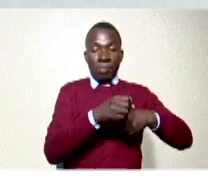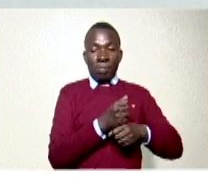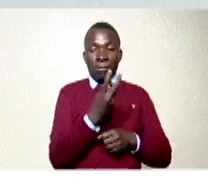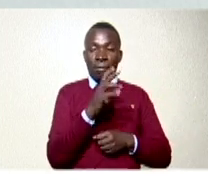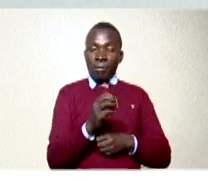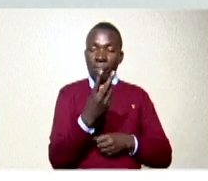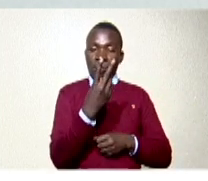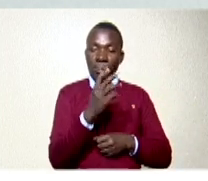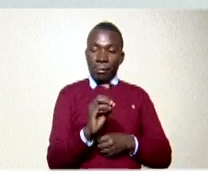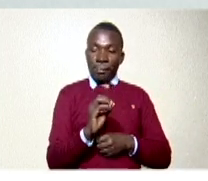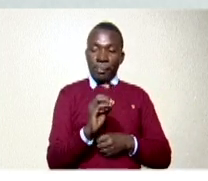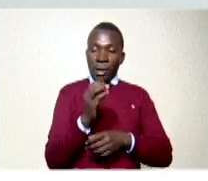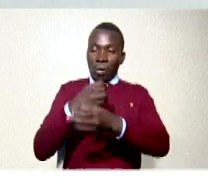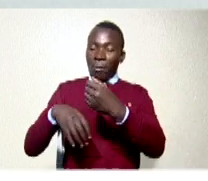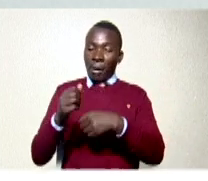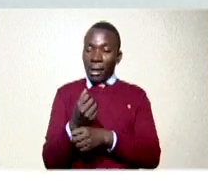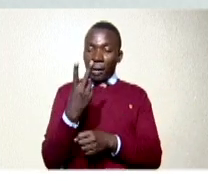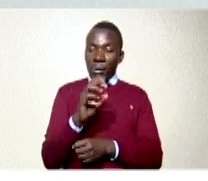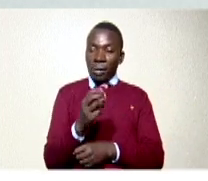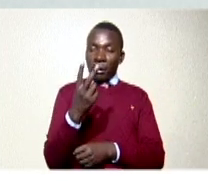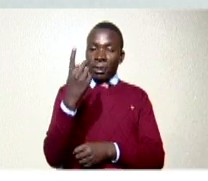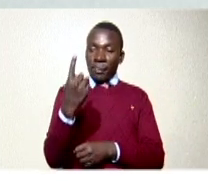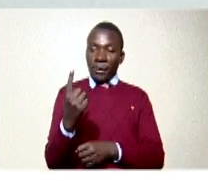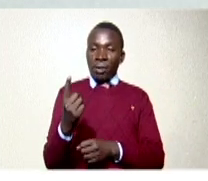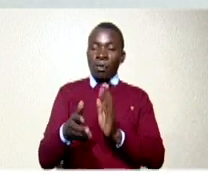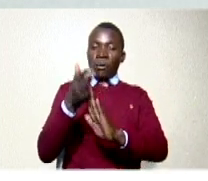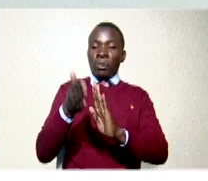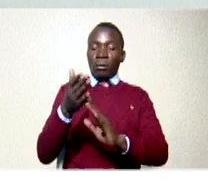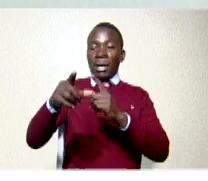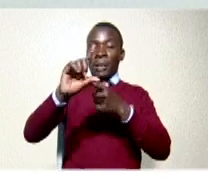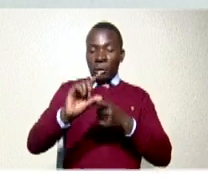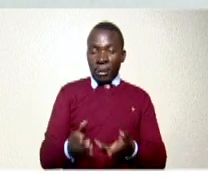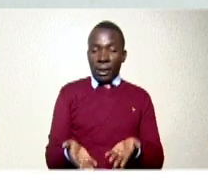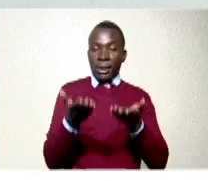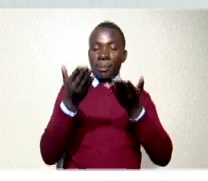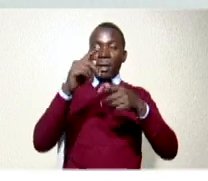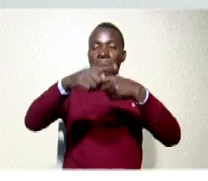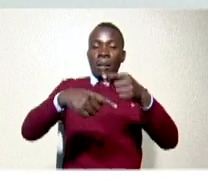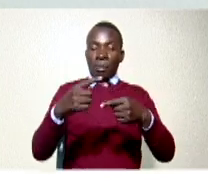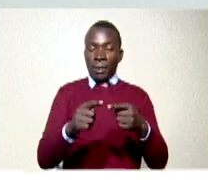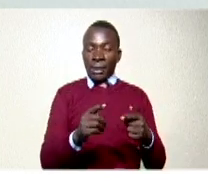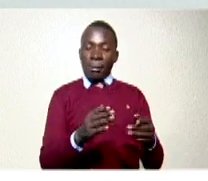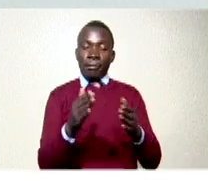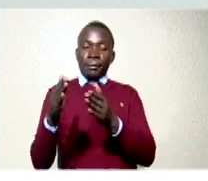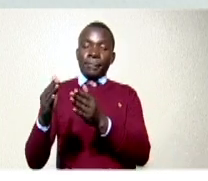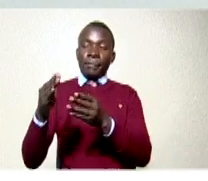2021 umuvuduko warazamutse kuko twarimo tuzahuka, bikomeza no muri 2022 kubungu bitangiye